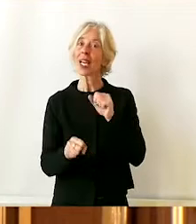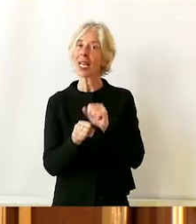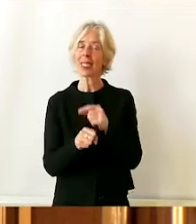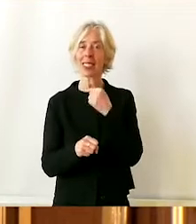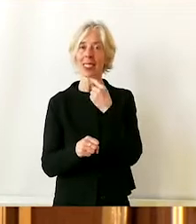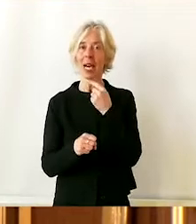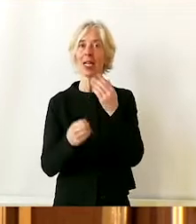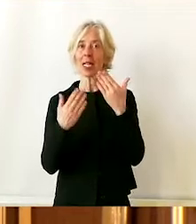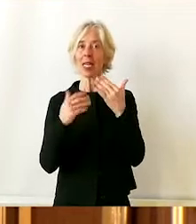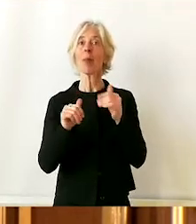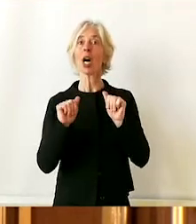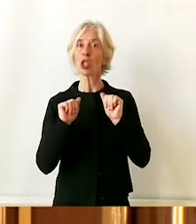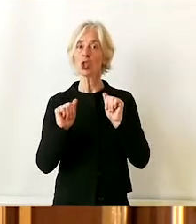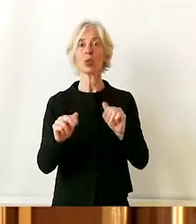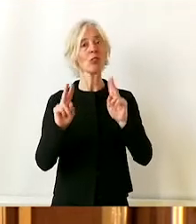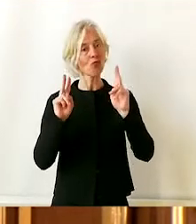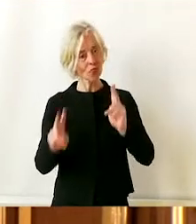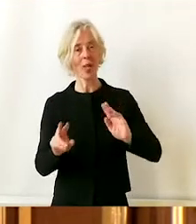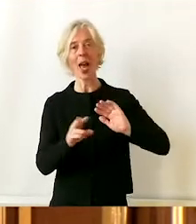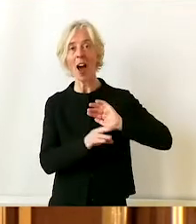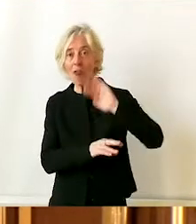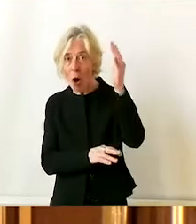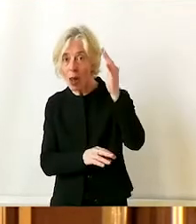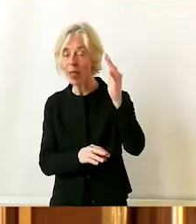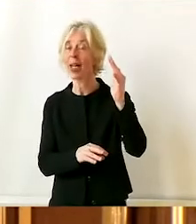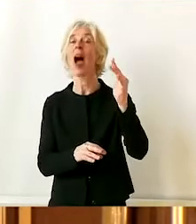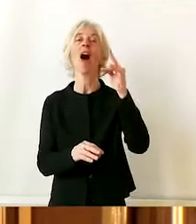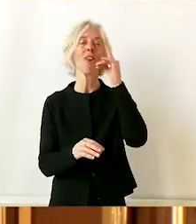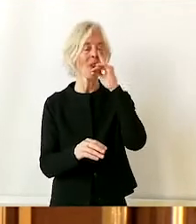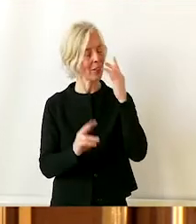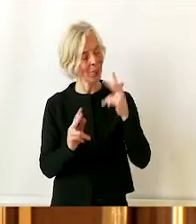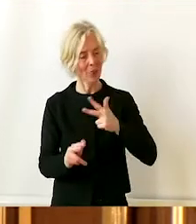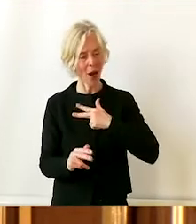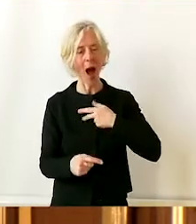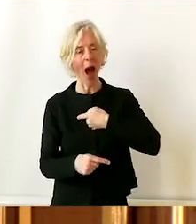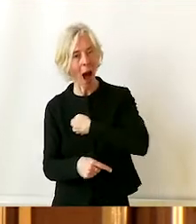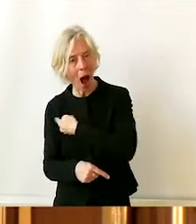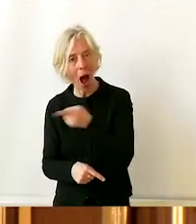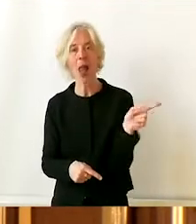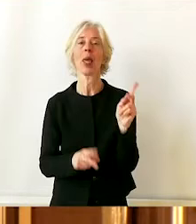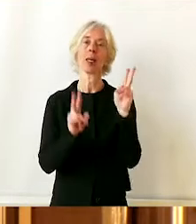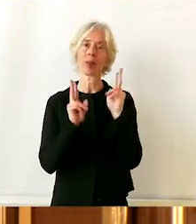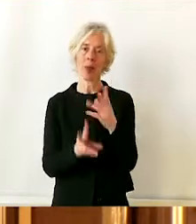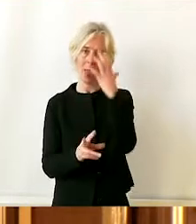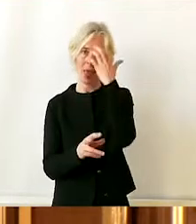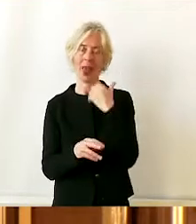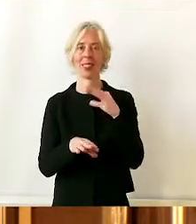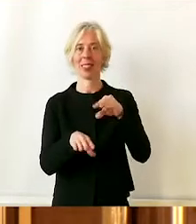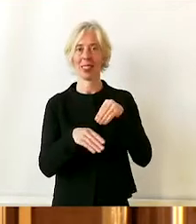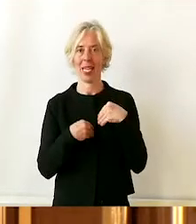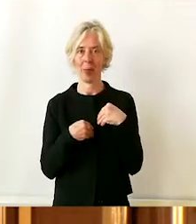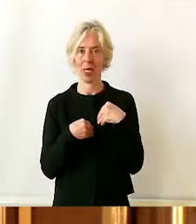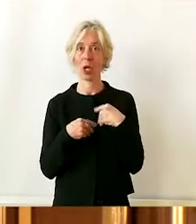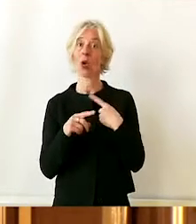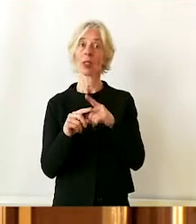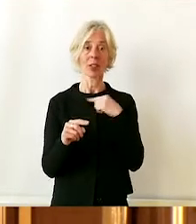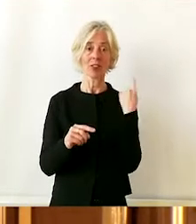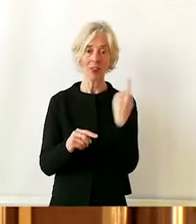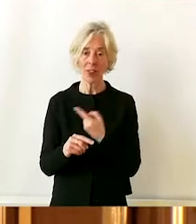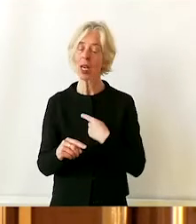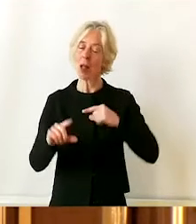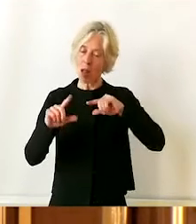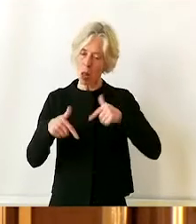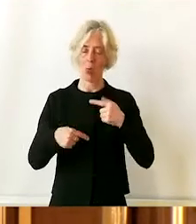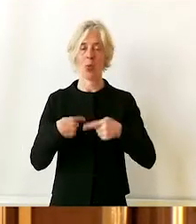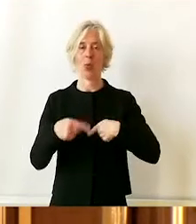sprechen, wenn alle diese verschiedenen Institutionen auch die Aufgaben ernst nehmen und wenn wir auch die notwendigen Maßnahmen in Angriff